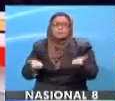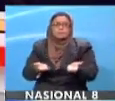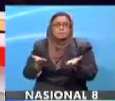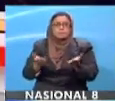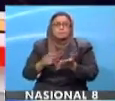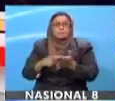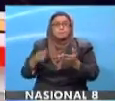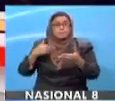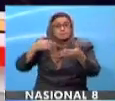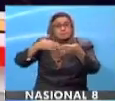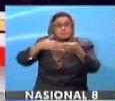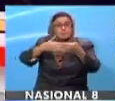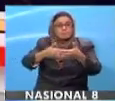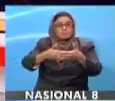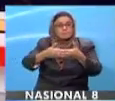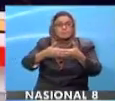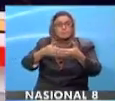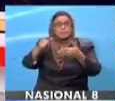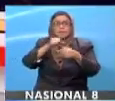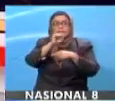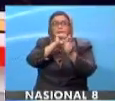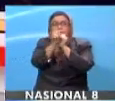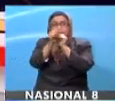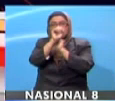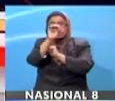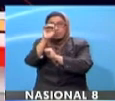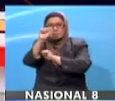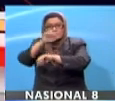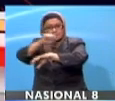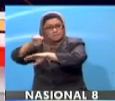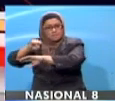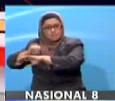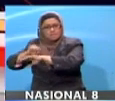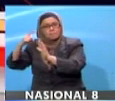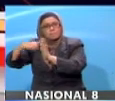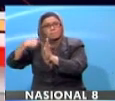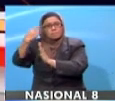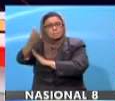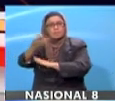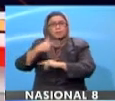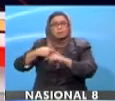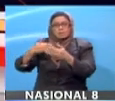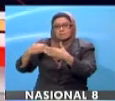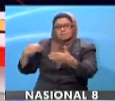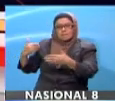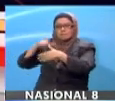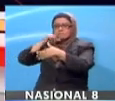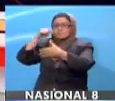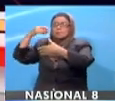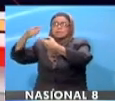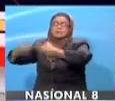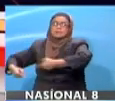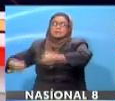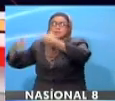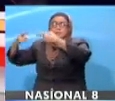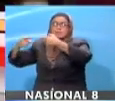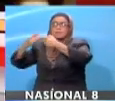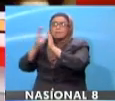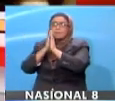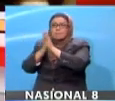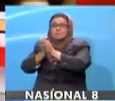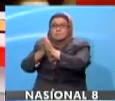Menjelang Temasya Sukan SEA Singapura bulan depan, selepas tidak dipertandingkan di Myanmar pada 2013, skuad Tenpin Bowling Negara